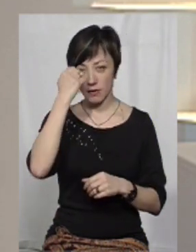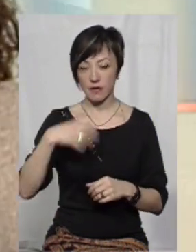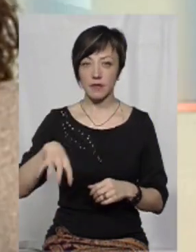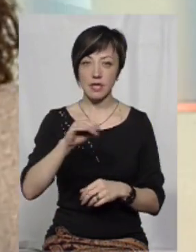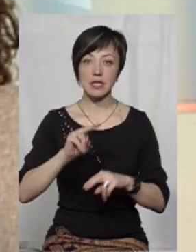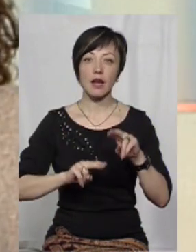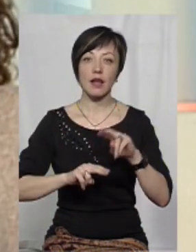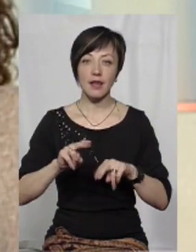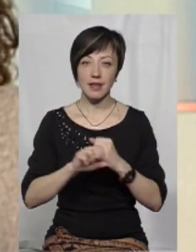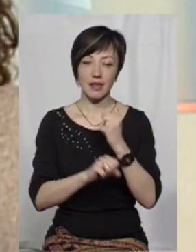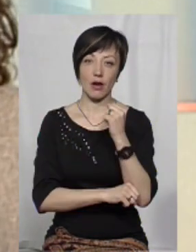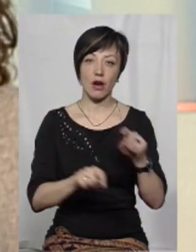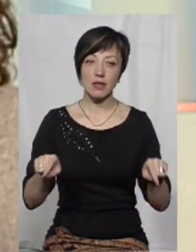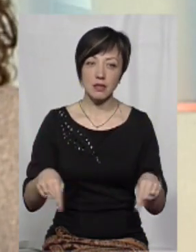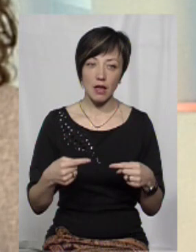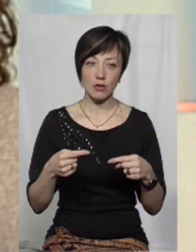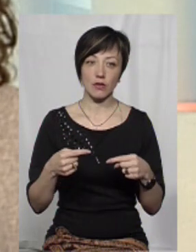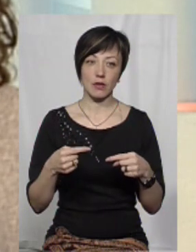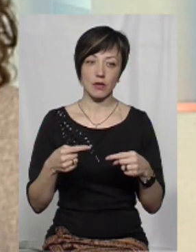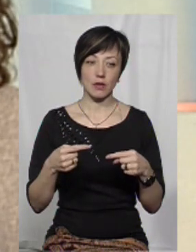поблагодарить всех строителей, организаторов.